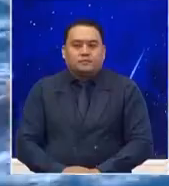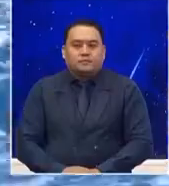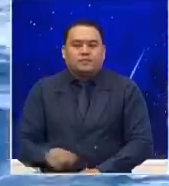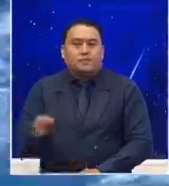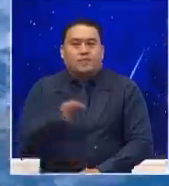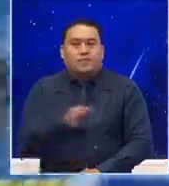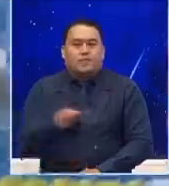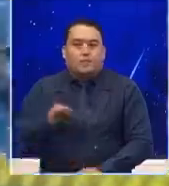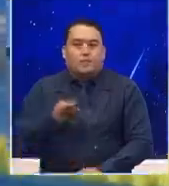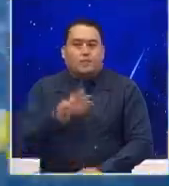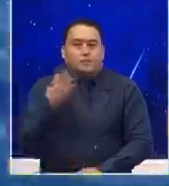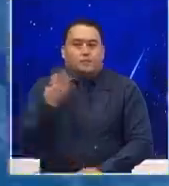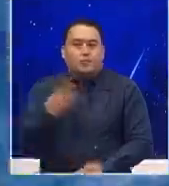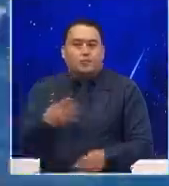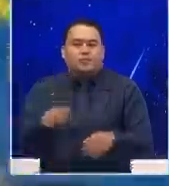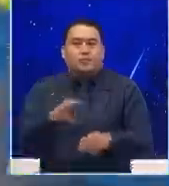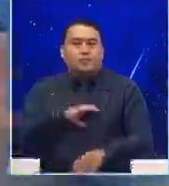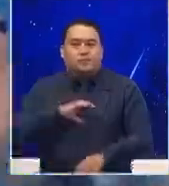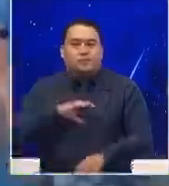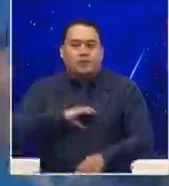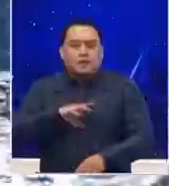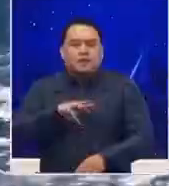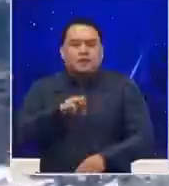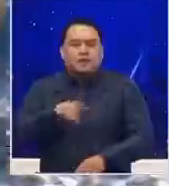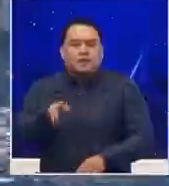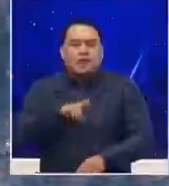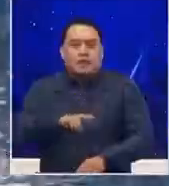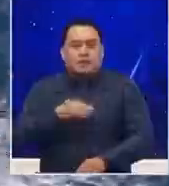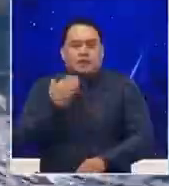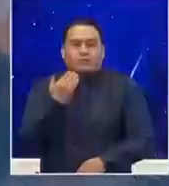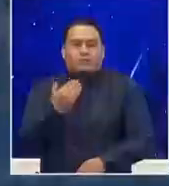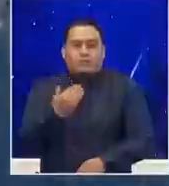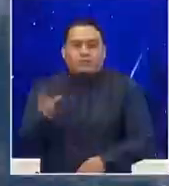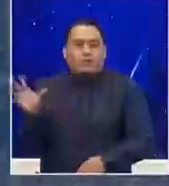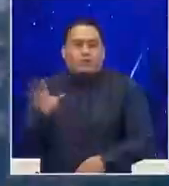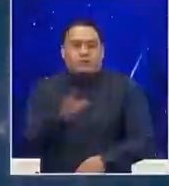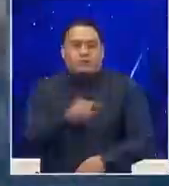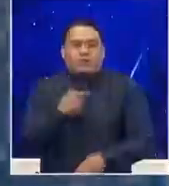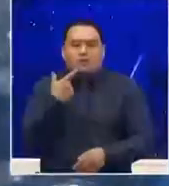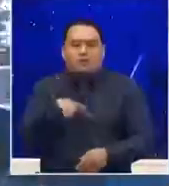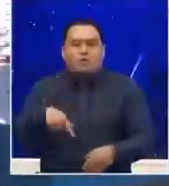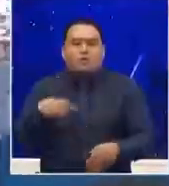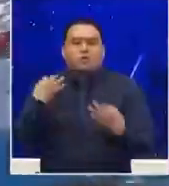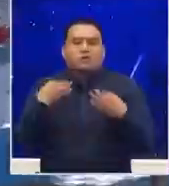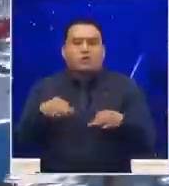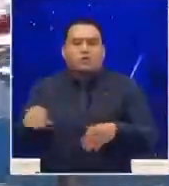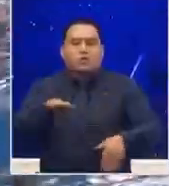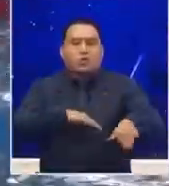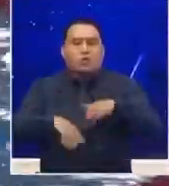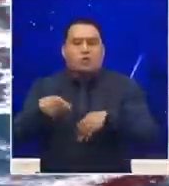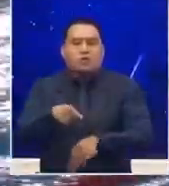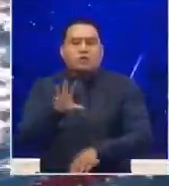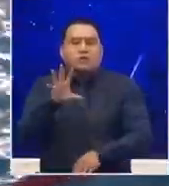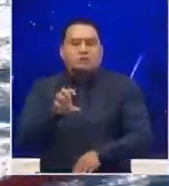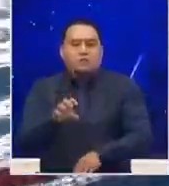Облыс құрамасына түскен 4 медаль да Мария Федотованың еншісінде. Жерлесіміз жүлдесінің барлығын еркін жүзу әдісі бойынша ұтты. 1500 метр